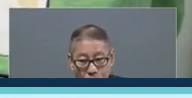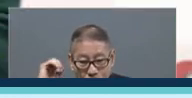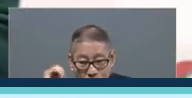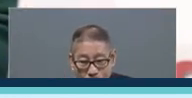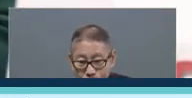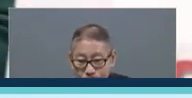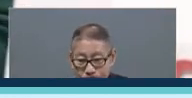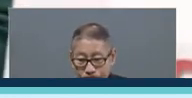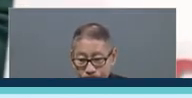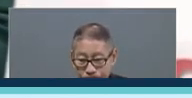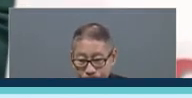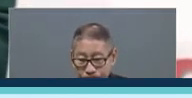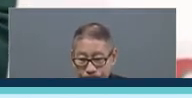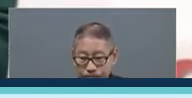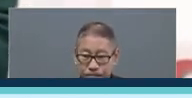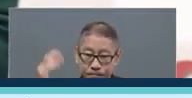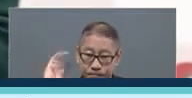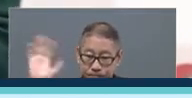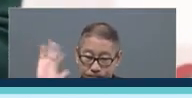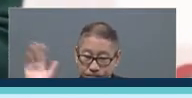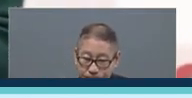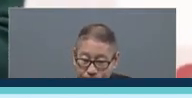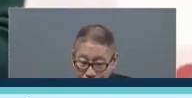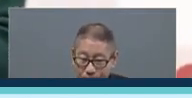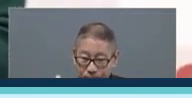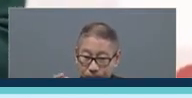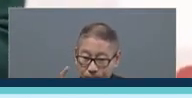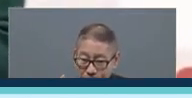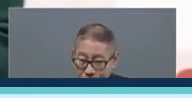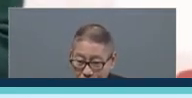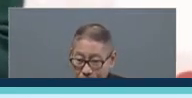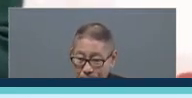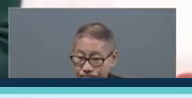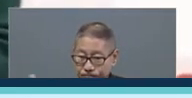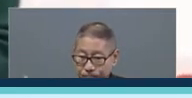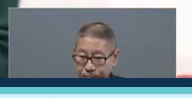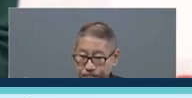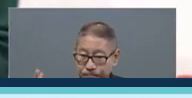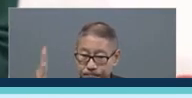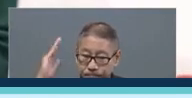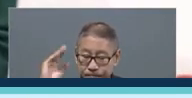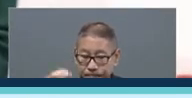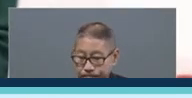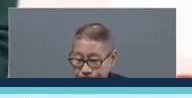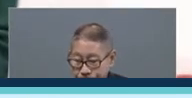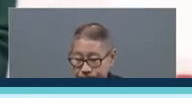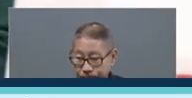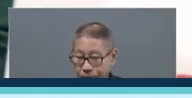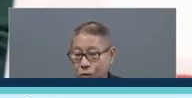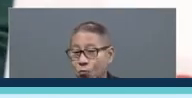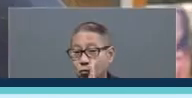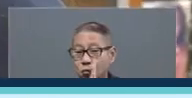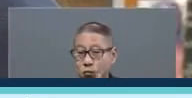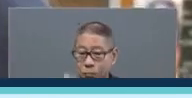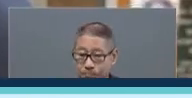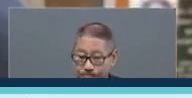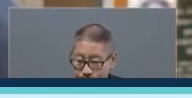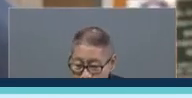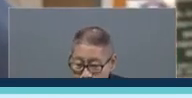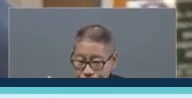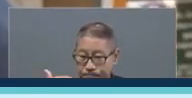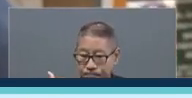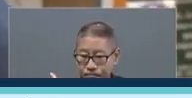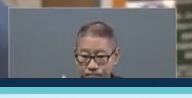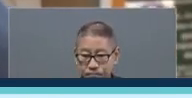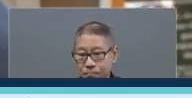App Store สำหรับระบบปฏิบัติการ iOS เท่านั้น แอปทางรัฐเป็นแอปของทางรัฐบาลเราใช้มาตรฐานความปลอดภัยสูงสุดที่